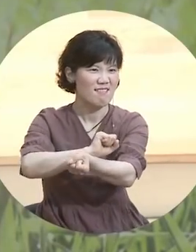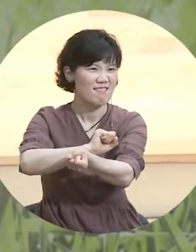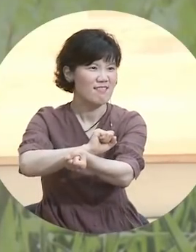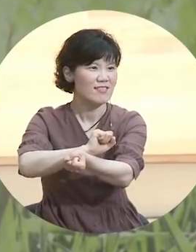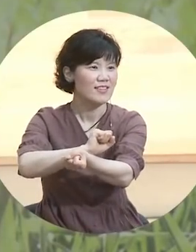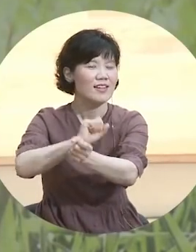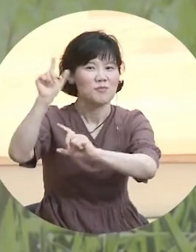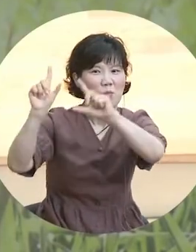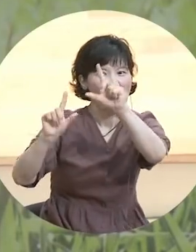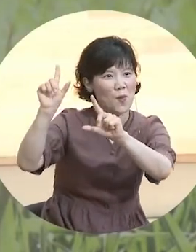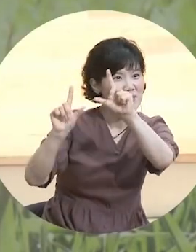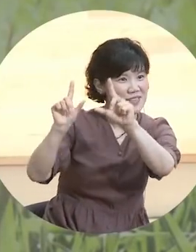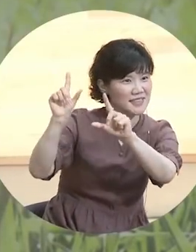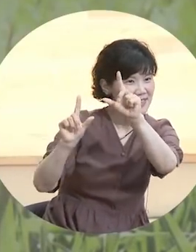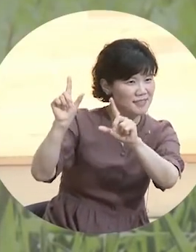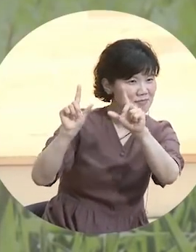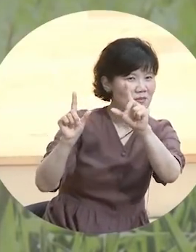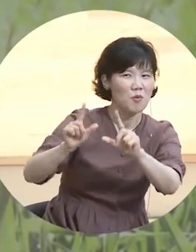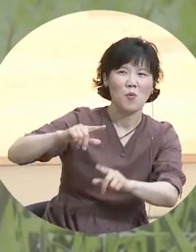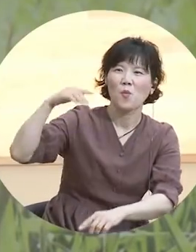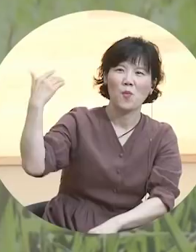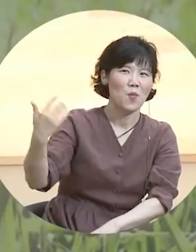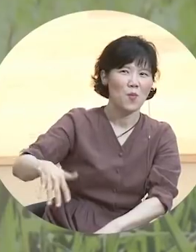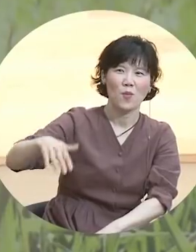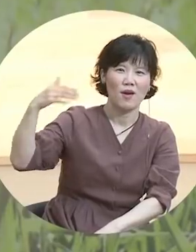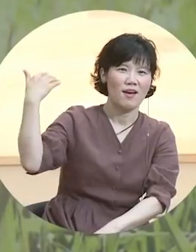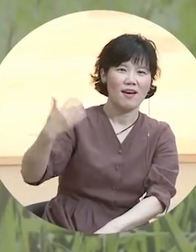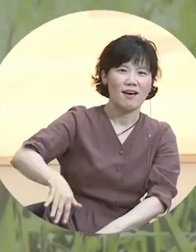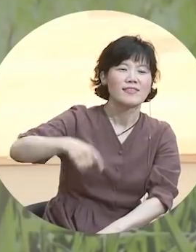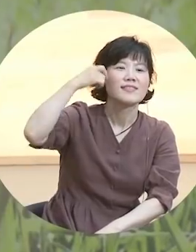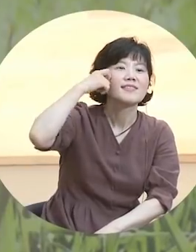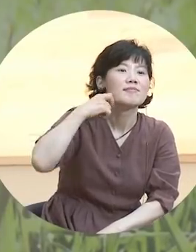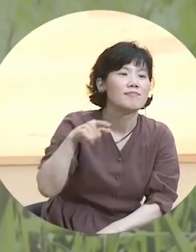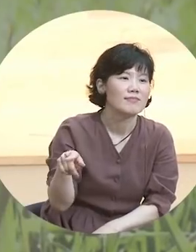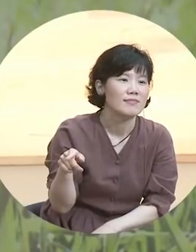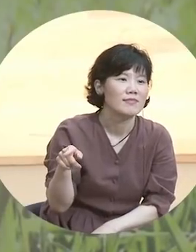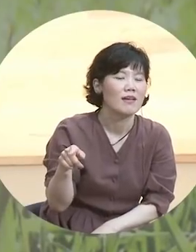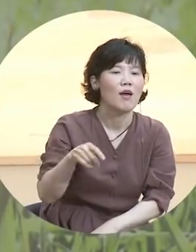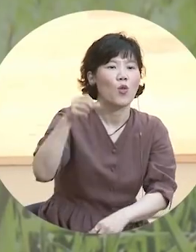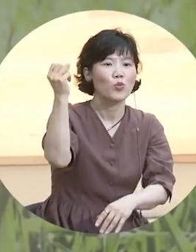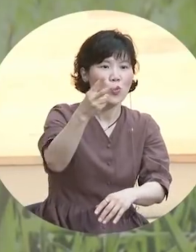맺고 있는 그런 장면이 딱 나옵니다. 와, 의기가 느껴질 정도이죠.